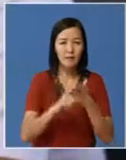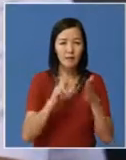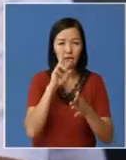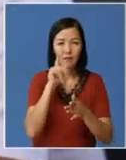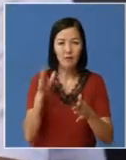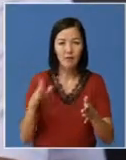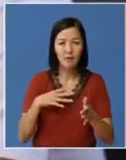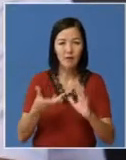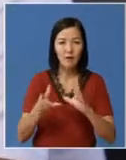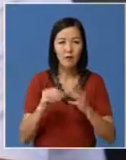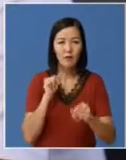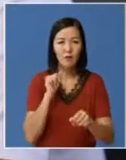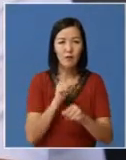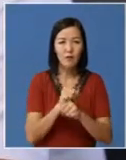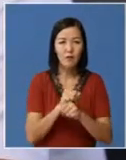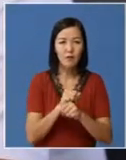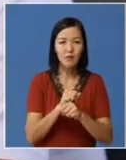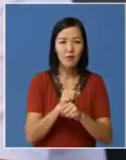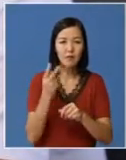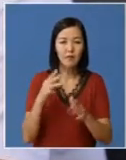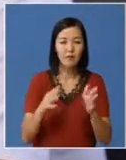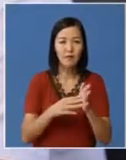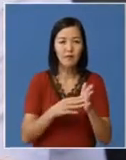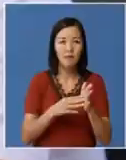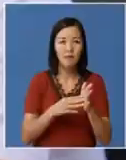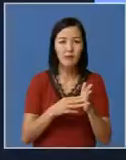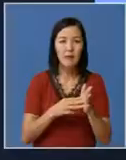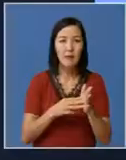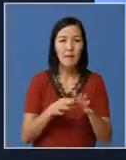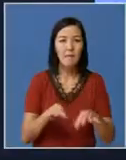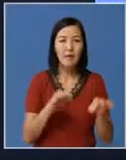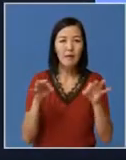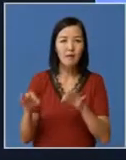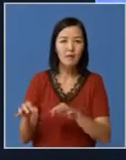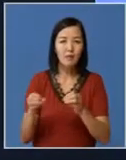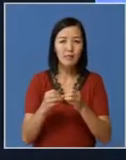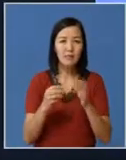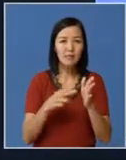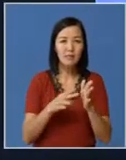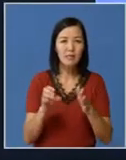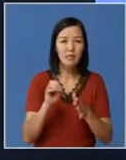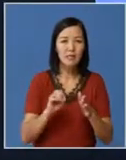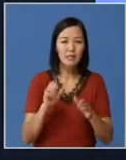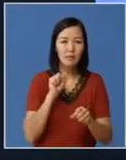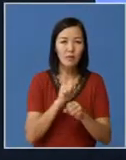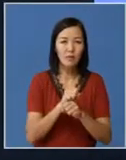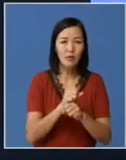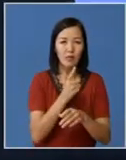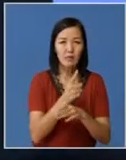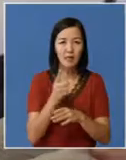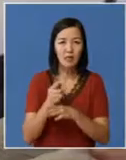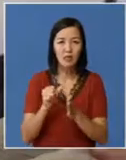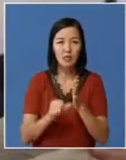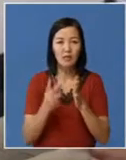В итоге была приостановлена эксплуатация 29 стрелочных переводов, 17 единиц станционных путей и